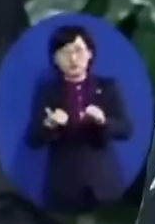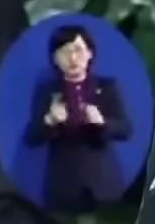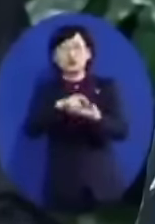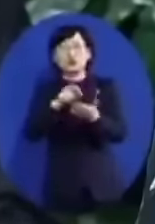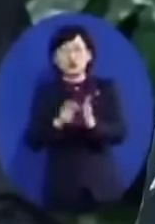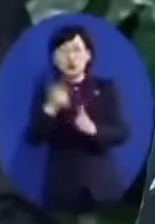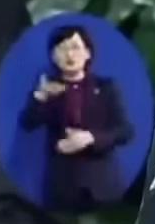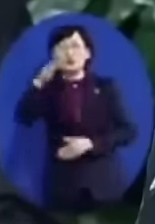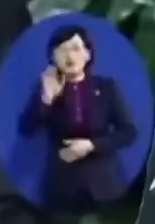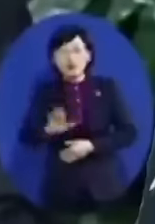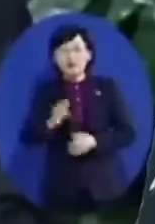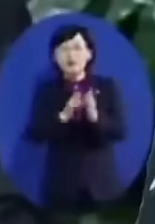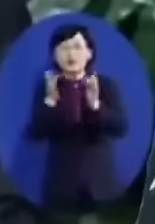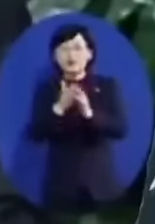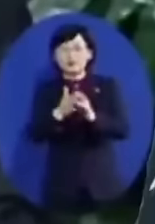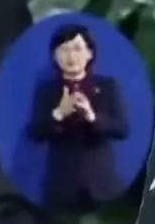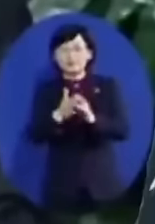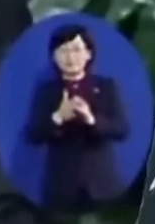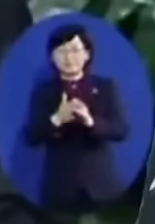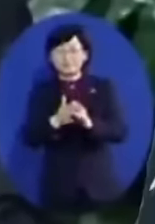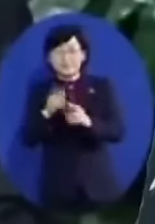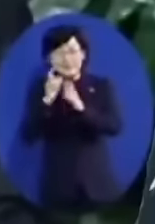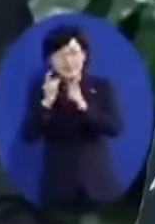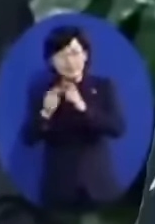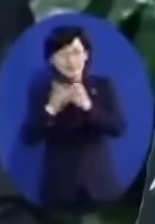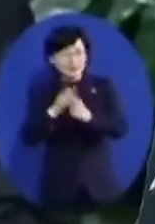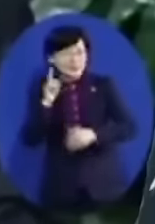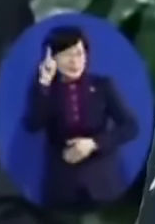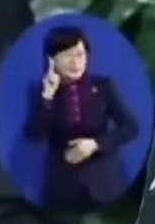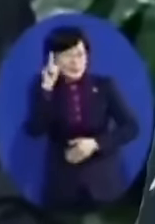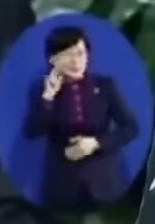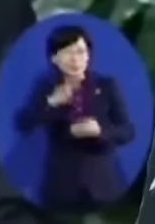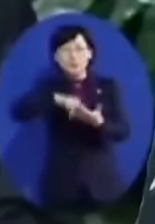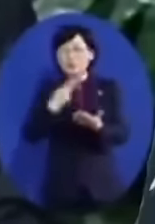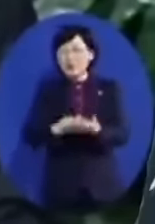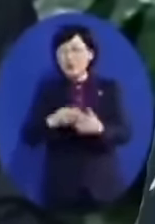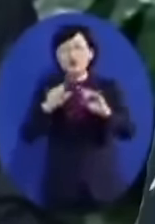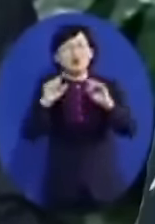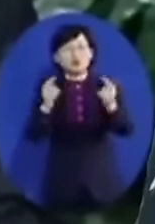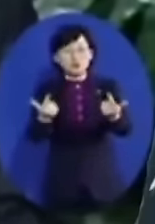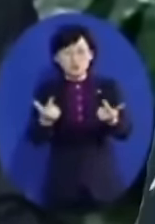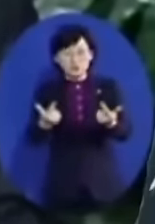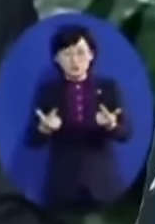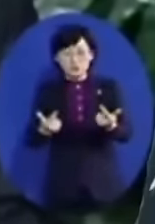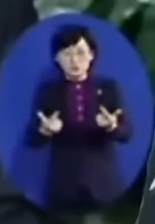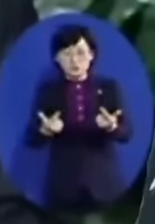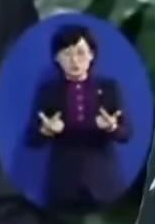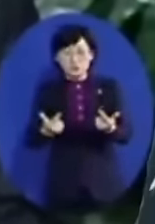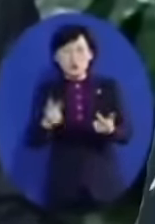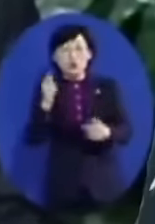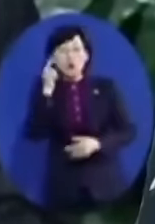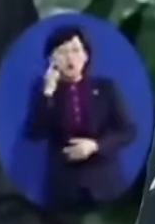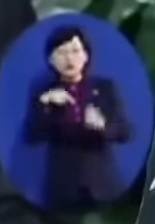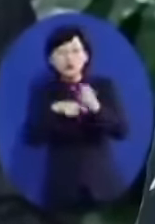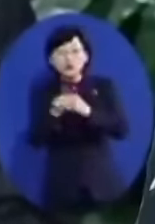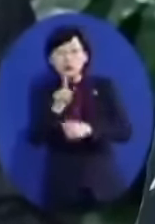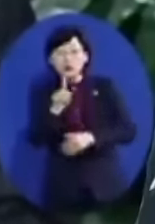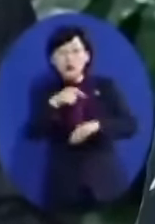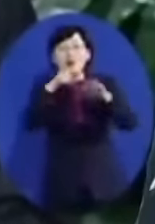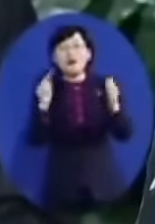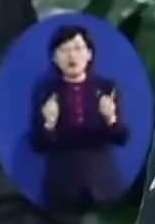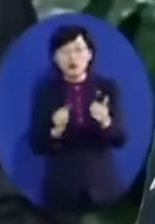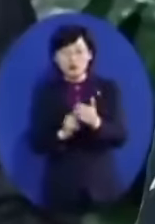그러나 예수님은 그 번뇌로 말미암아 스트레스에 걸려서 쓰러지지 않았었습니다. 그가 왜 그렇습니까?